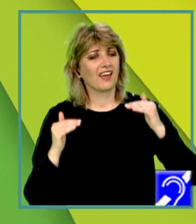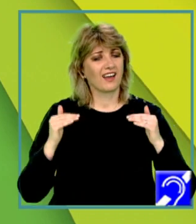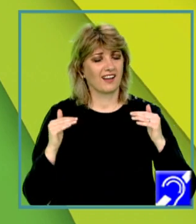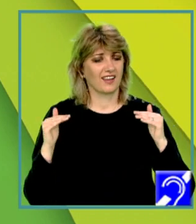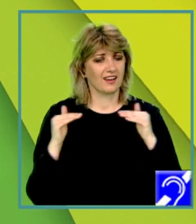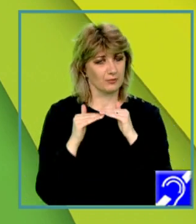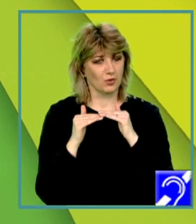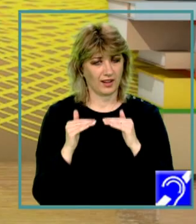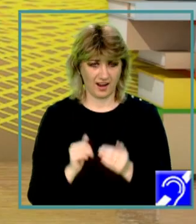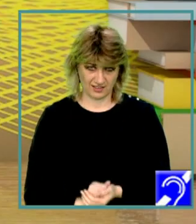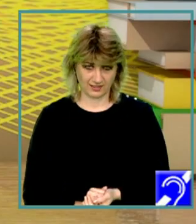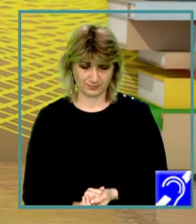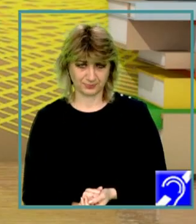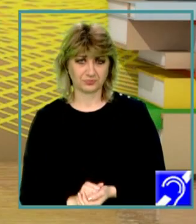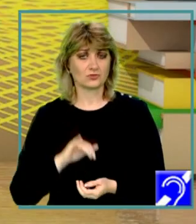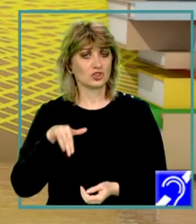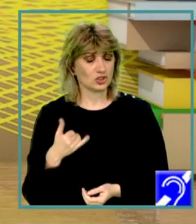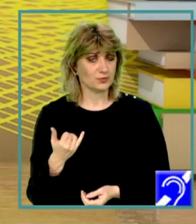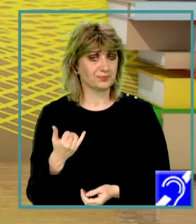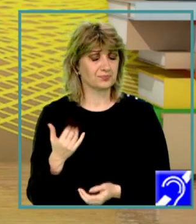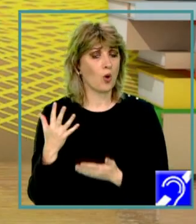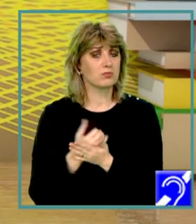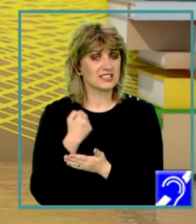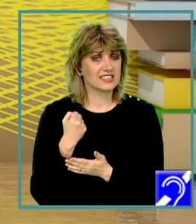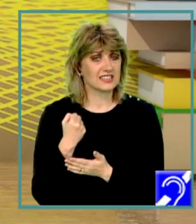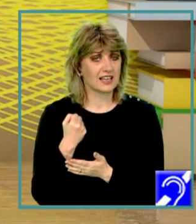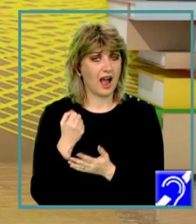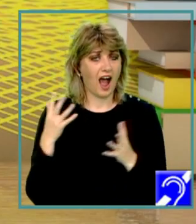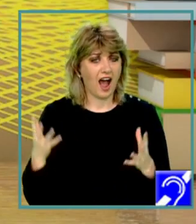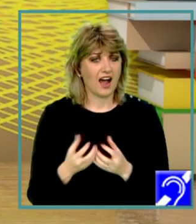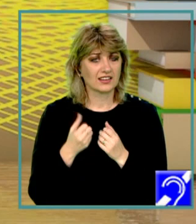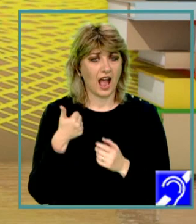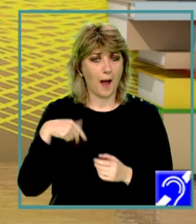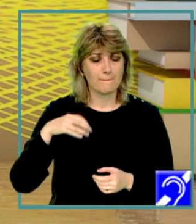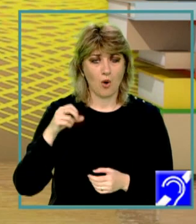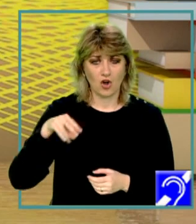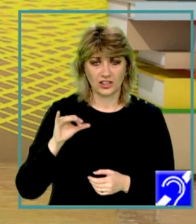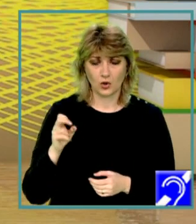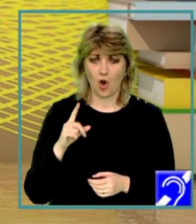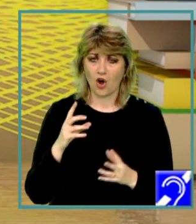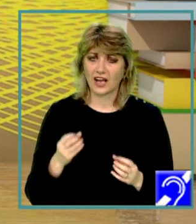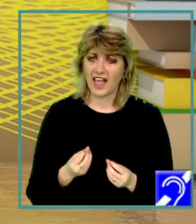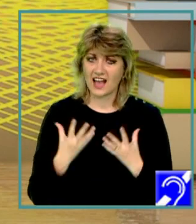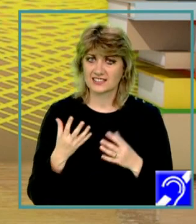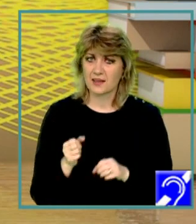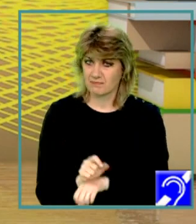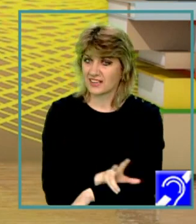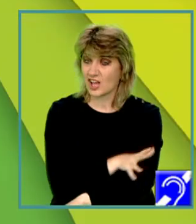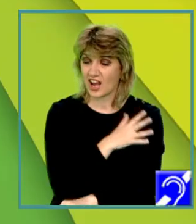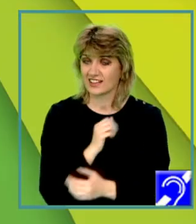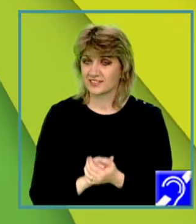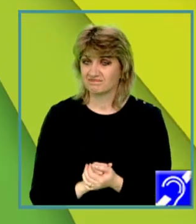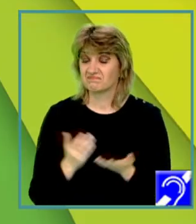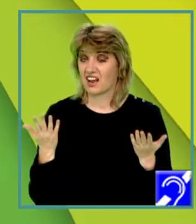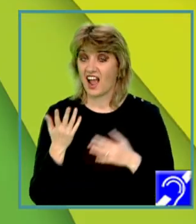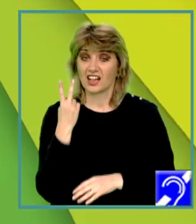chimice și obținerea clorurii de amoniu este o reacție impresionantă în